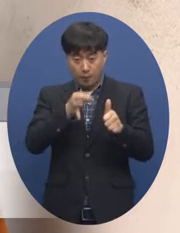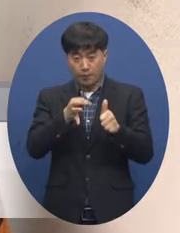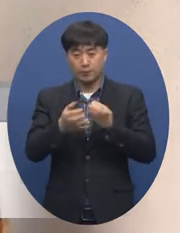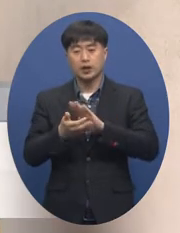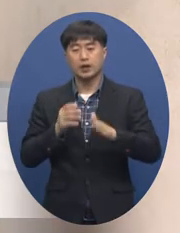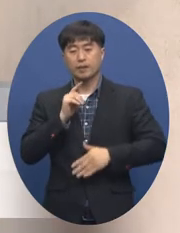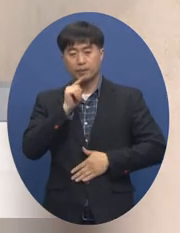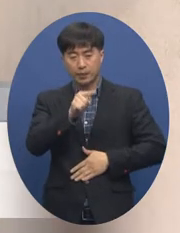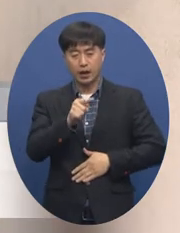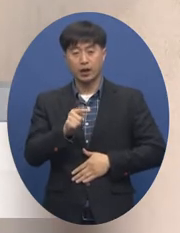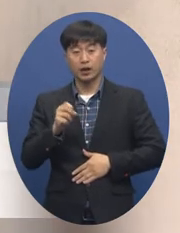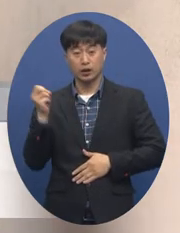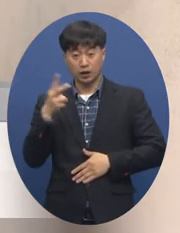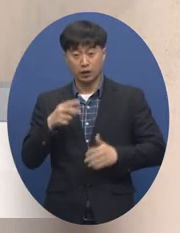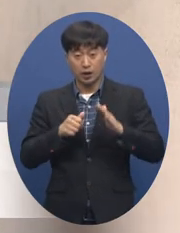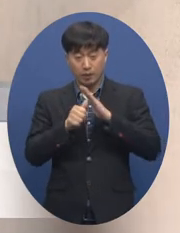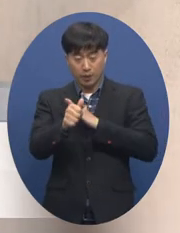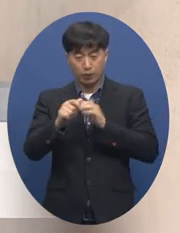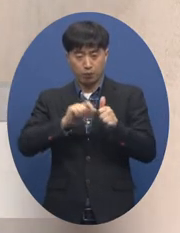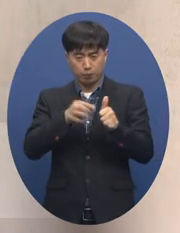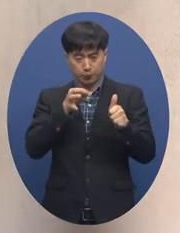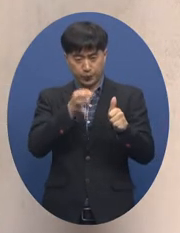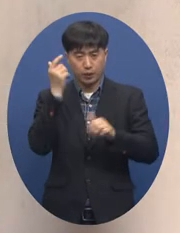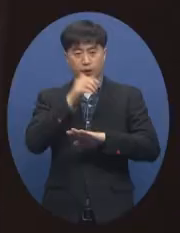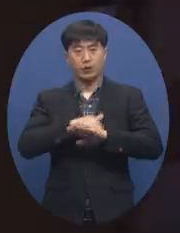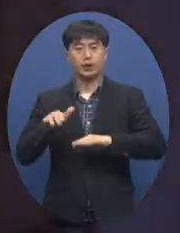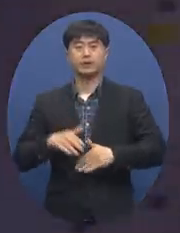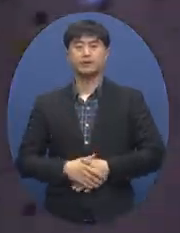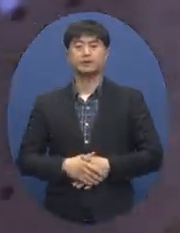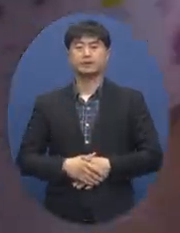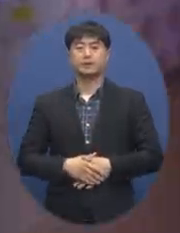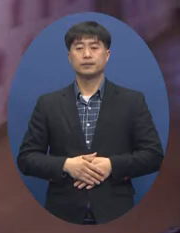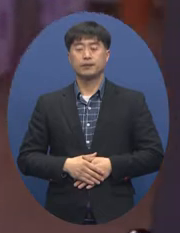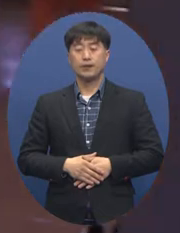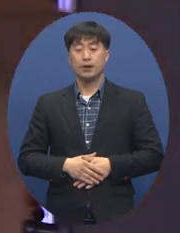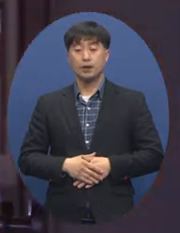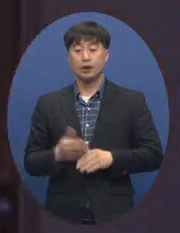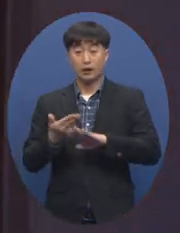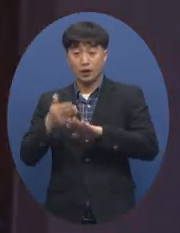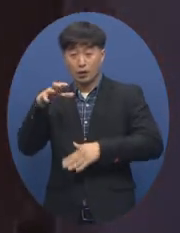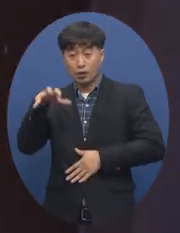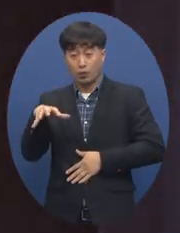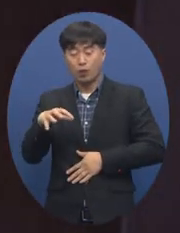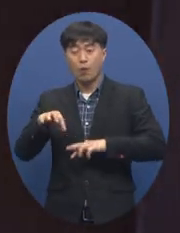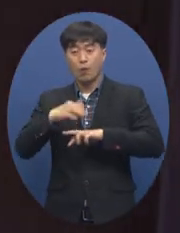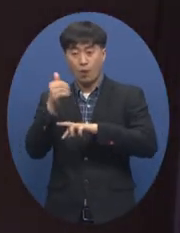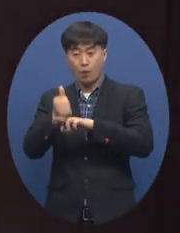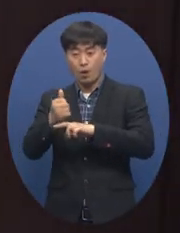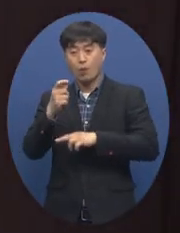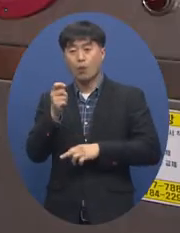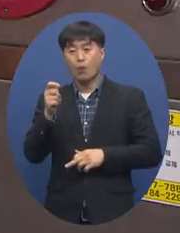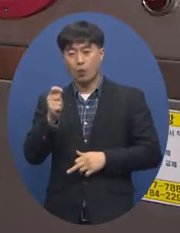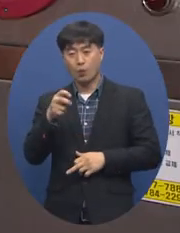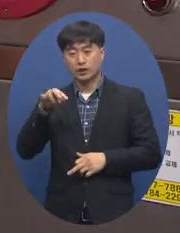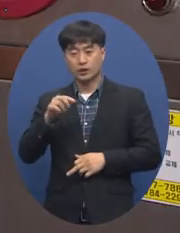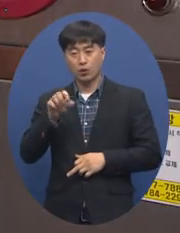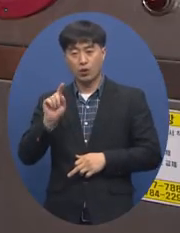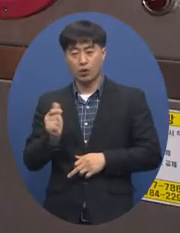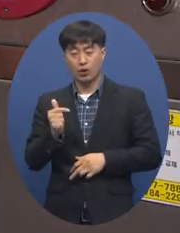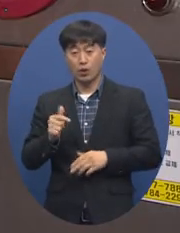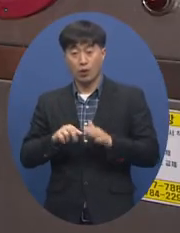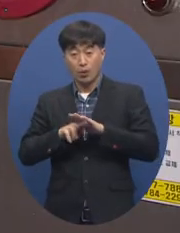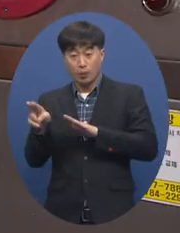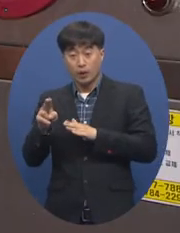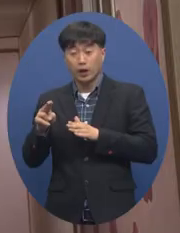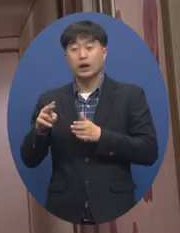예고를 하고요. 재차 방문해서 과태료를 적발할 예정입니다. 출동한 또 다른 곳은 의왕에 있는 한 고시원. 피난